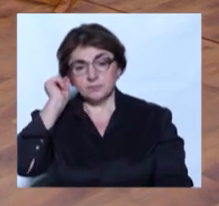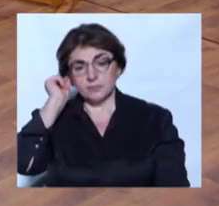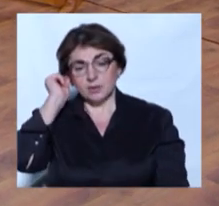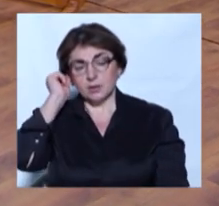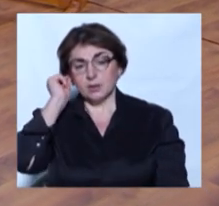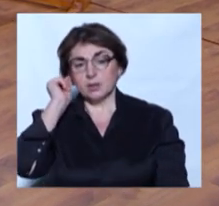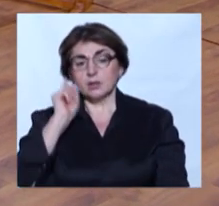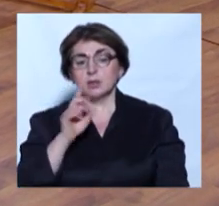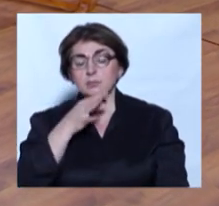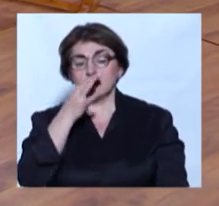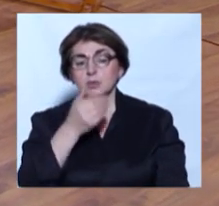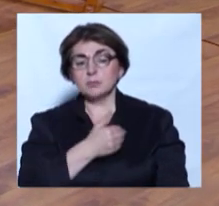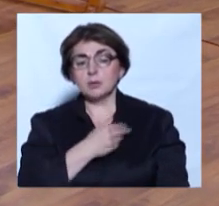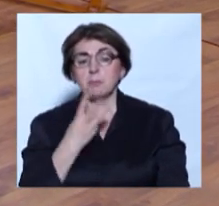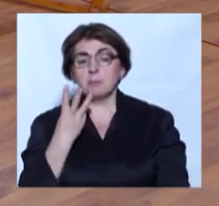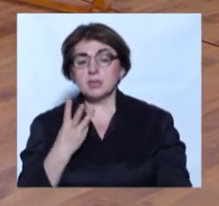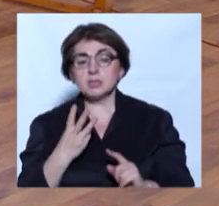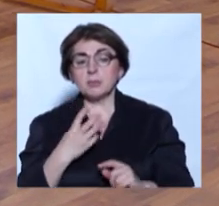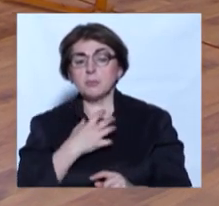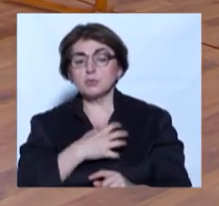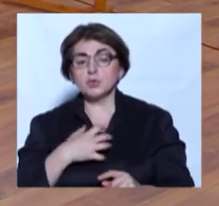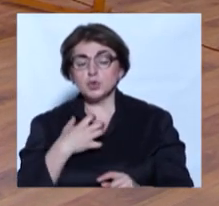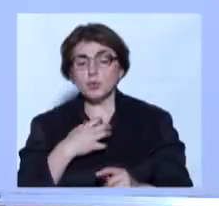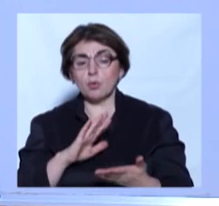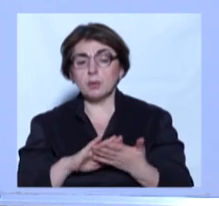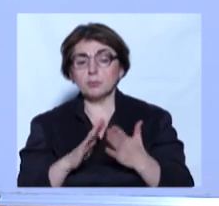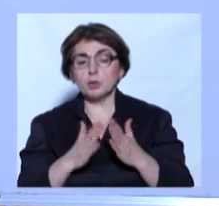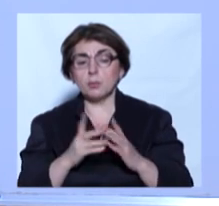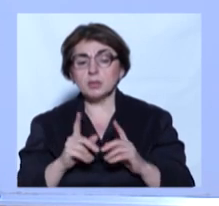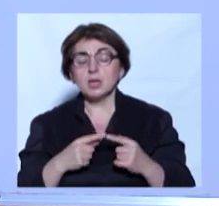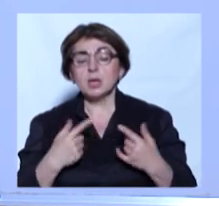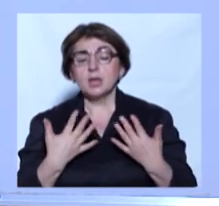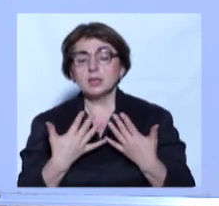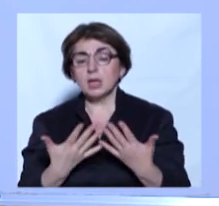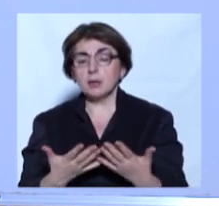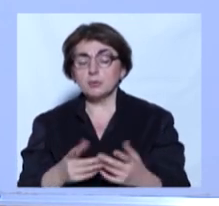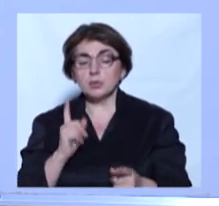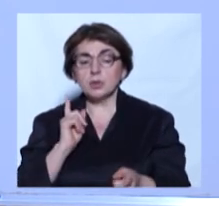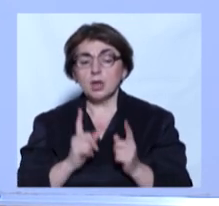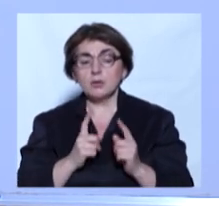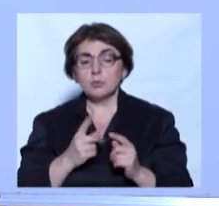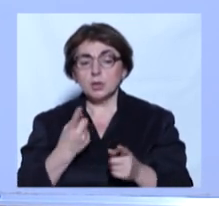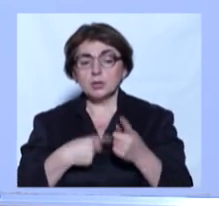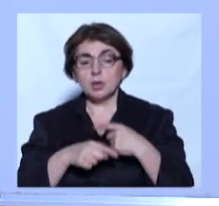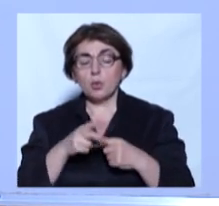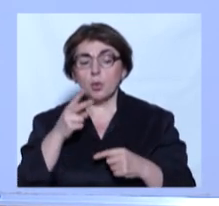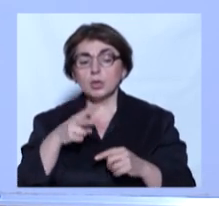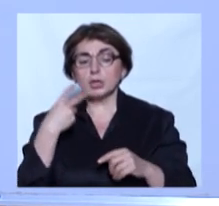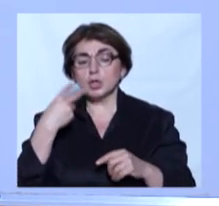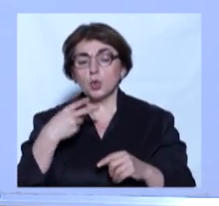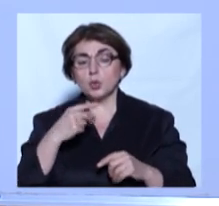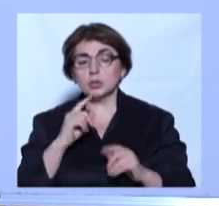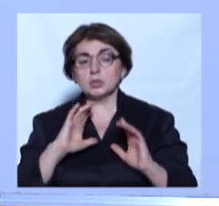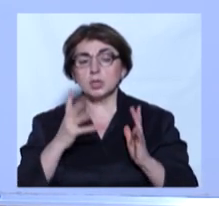რა თქმა უნდა, მინდა გამოყო მესამე უმნიშვნელოვანესი ასპექტი, რაც ისევ და ისევ თანამედროვე რეალობას უნდა დაუბრუნდეთ, რომ 2020 წელი